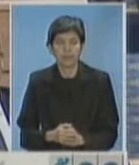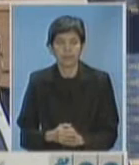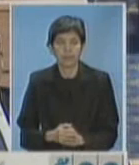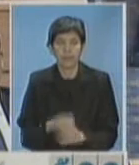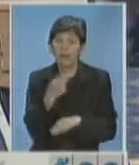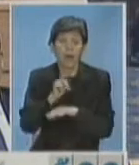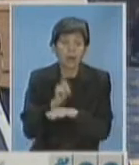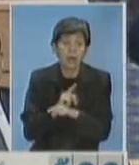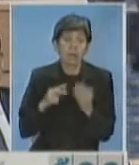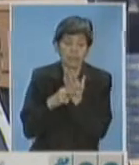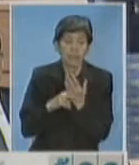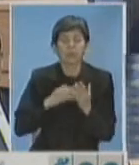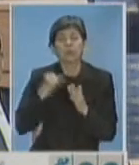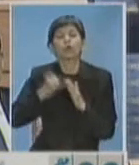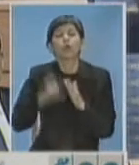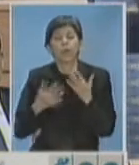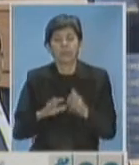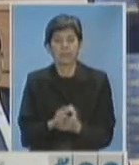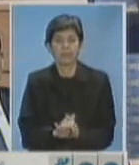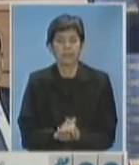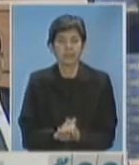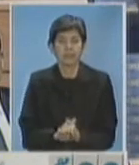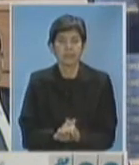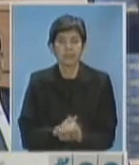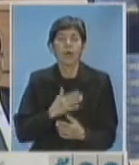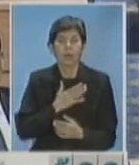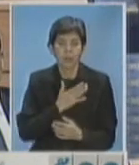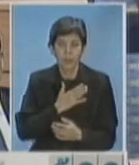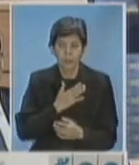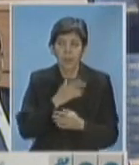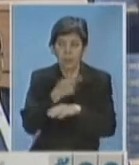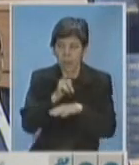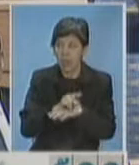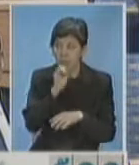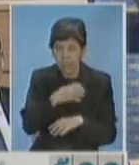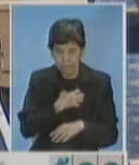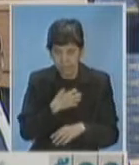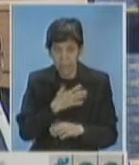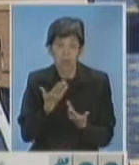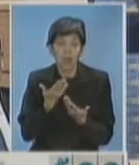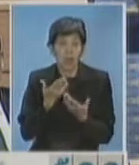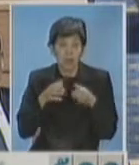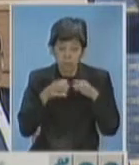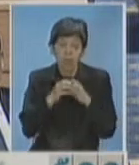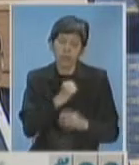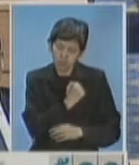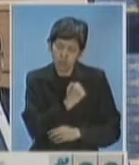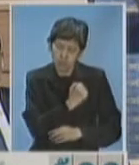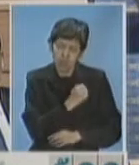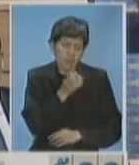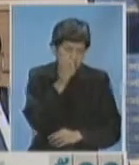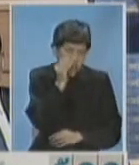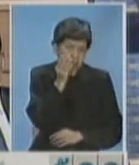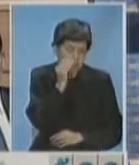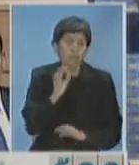ถ้าท่านประธานไม่เบรกก็จบไปแล้วครับตรงนี้ผมก็กราบเรียนท่านประธานว่าถ้าเพื่อนฝ่ายรัฐบาลอดทนรับฟังน